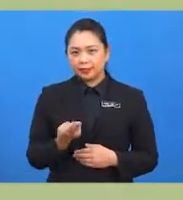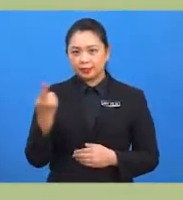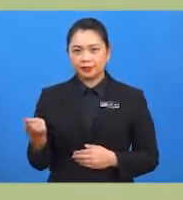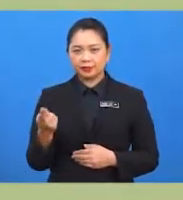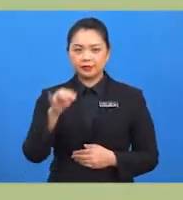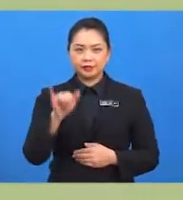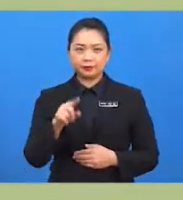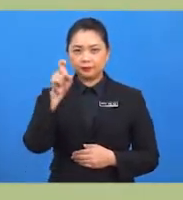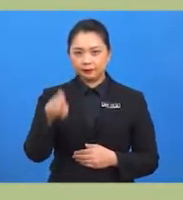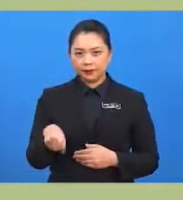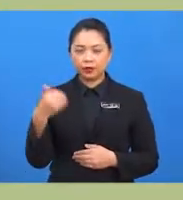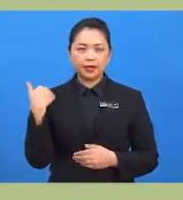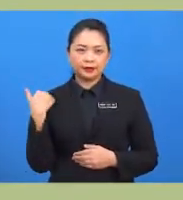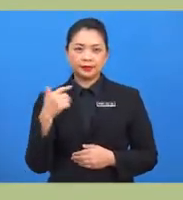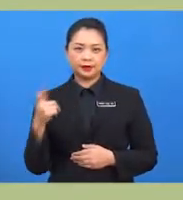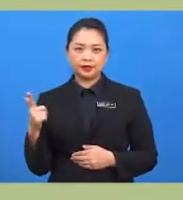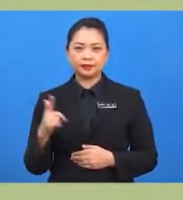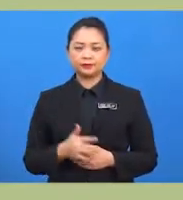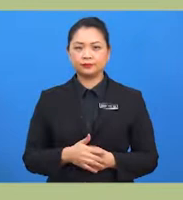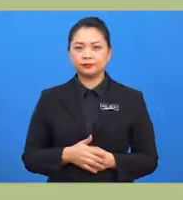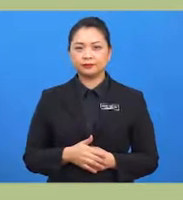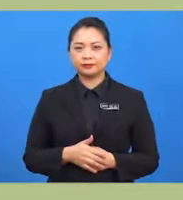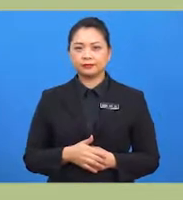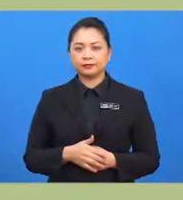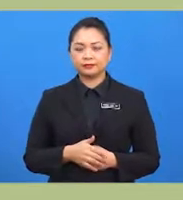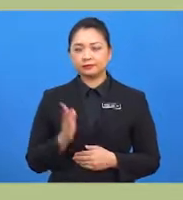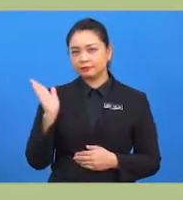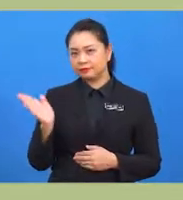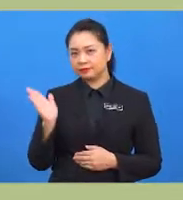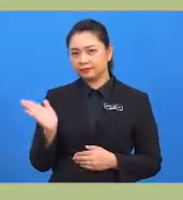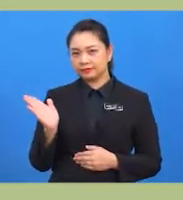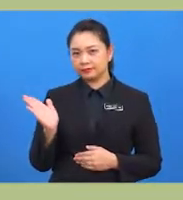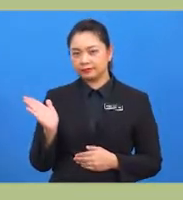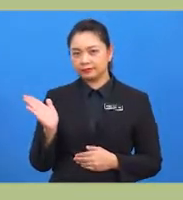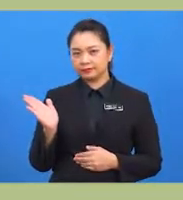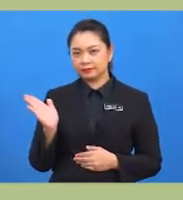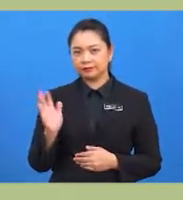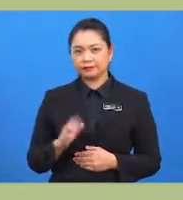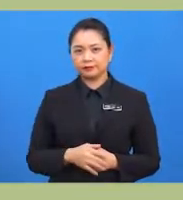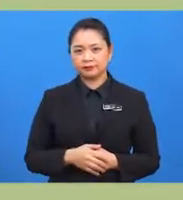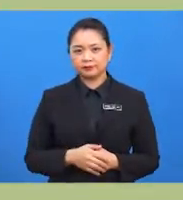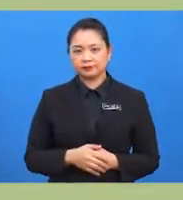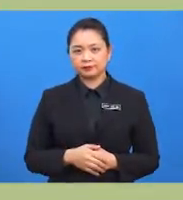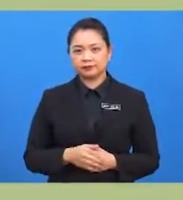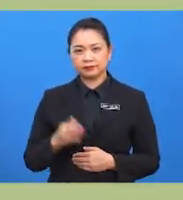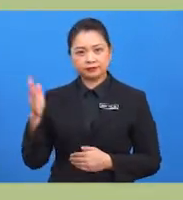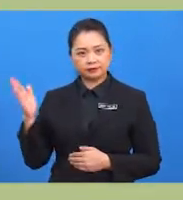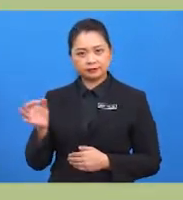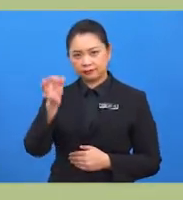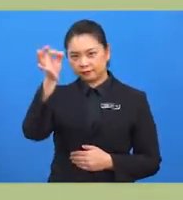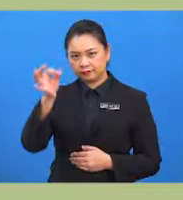diperlukan untuk DBD ini ialah a b dan penyedot bebek Hai gelang